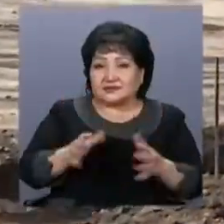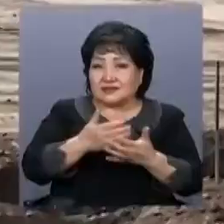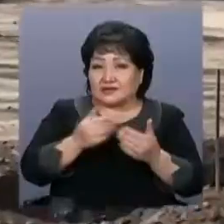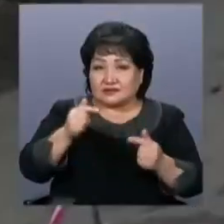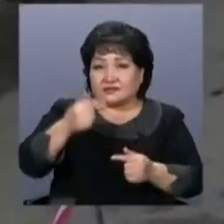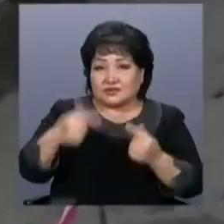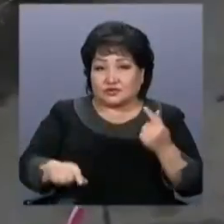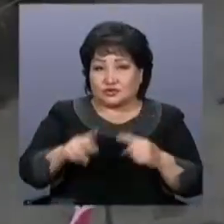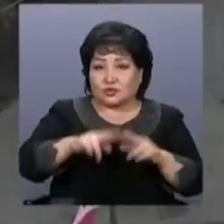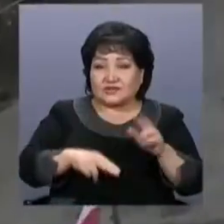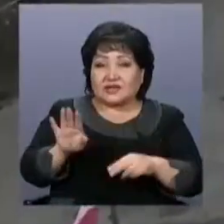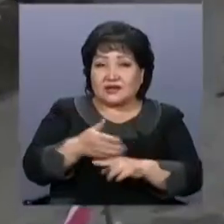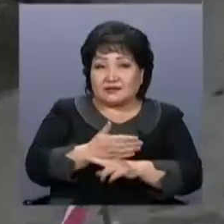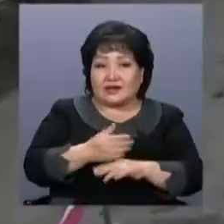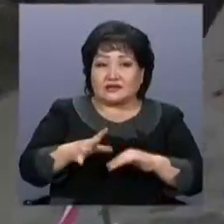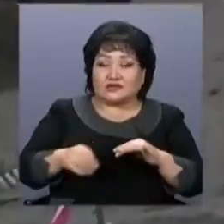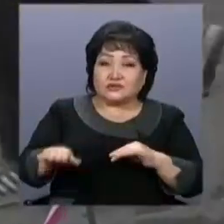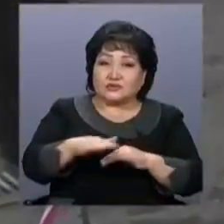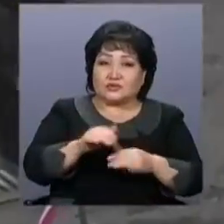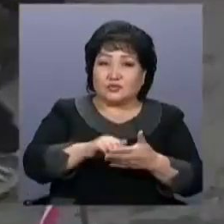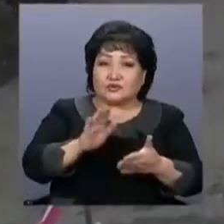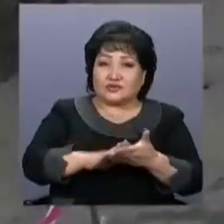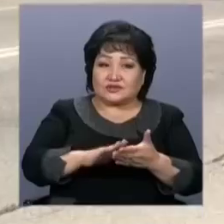Жол жиегіне көк шөп егілетін болады.